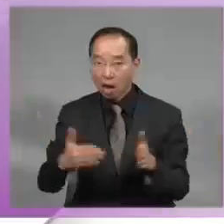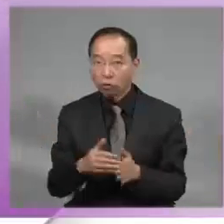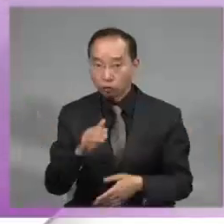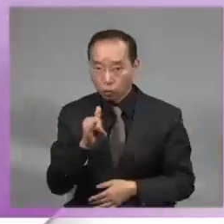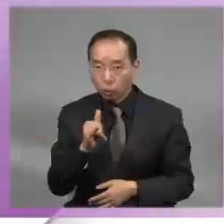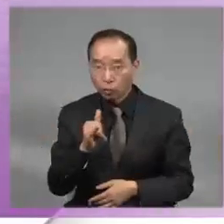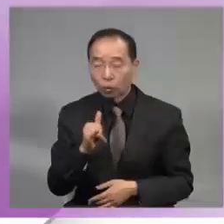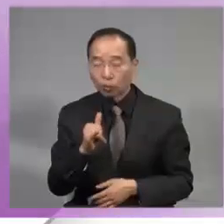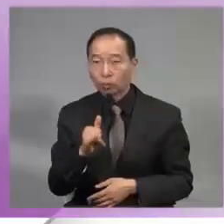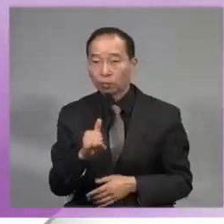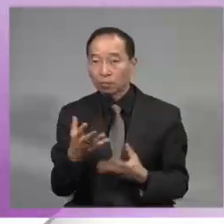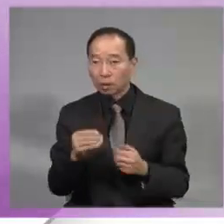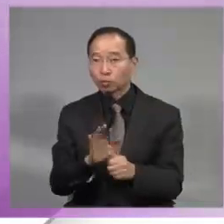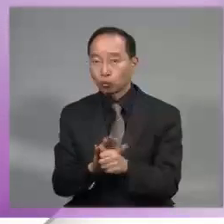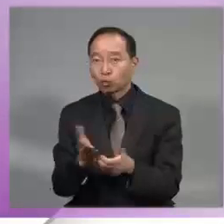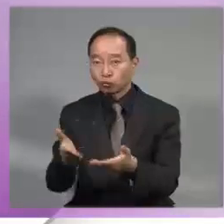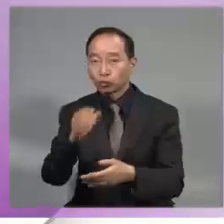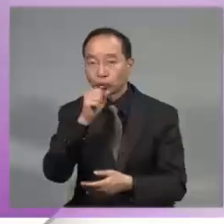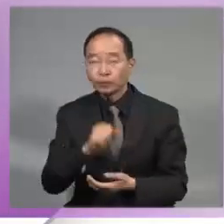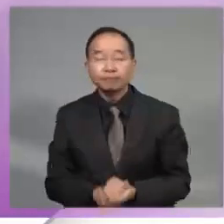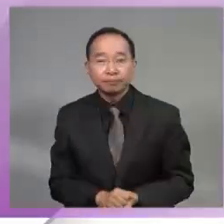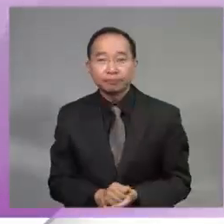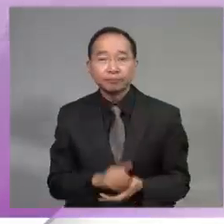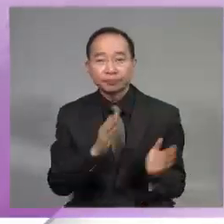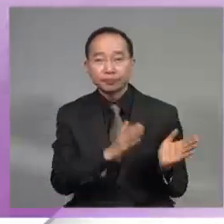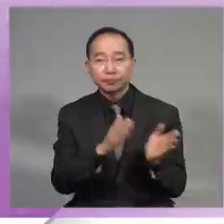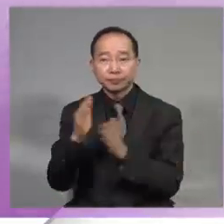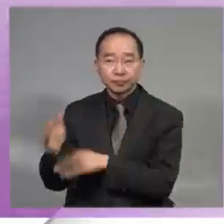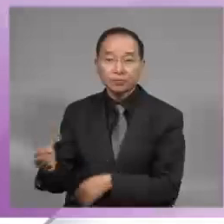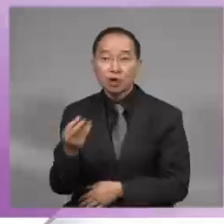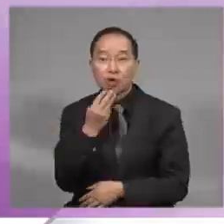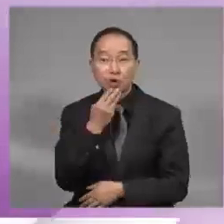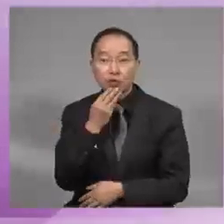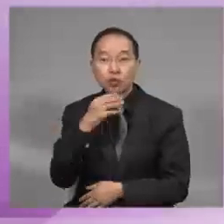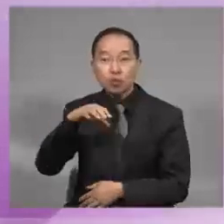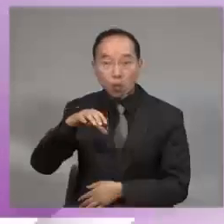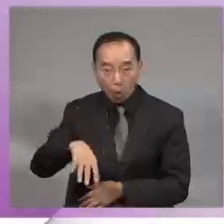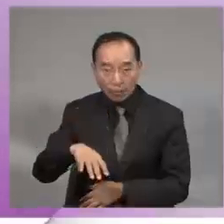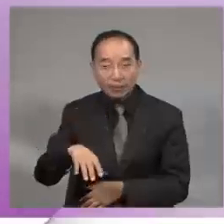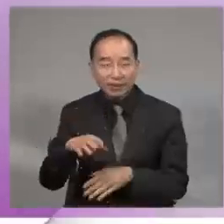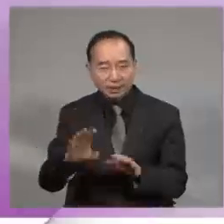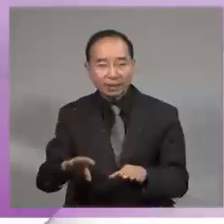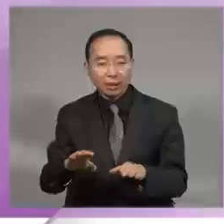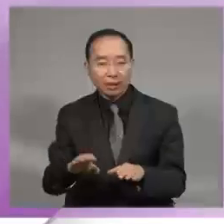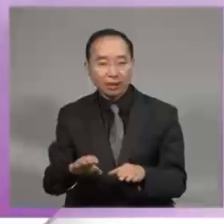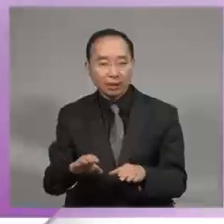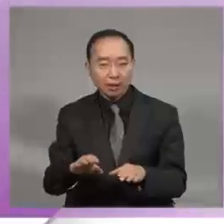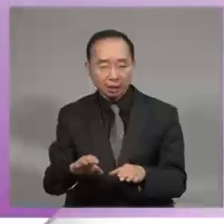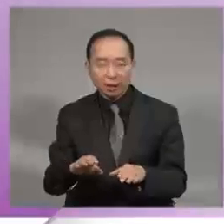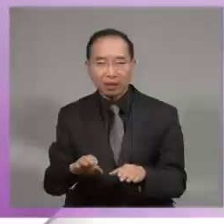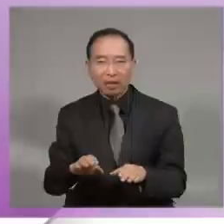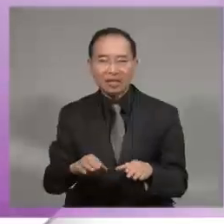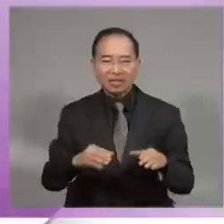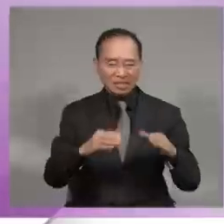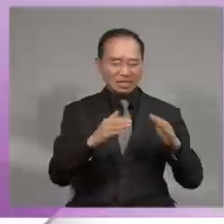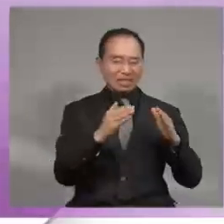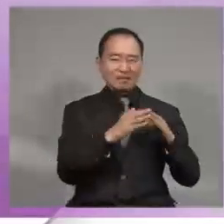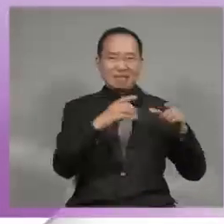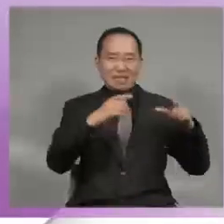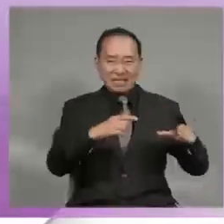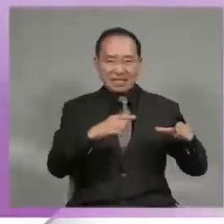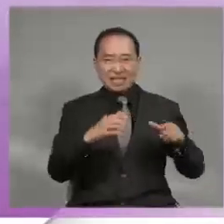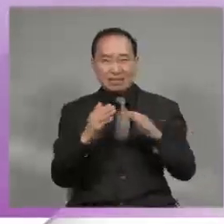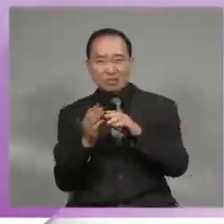도움이 필요한 것 같고요. 자, 용산구 지금 서울역에 위치한 사전투표소 이제서야 예, 관외 투표